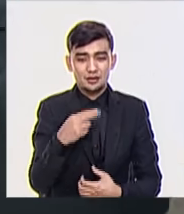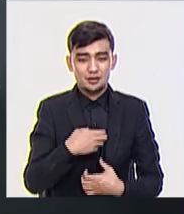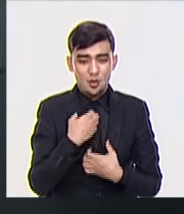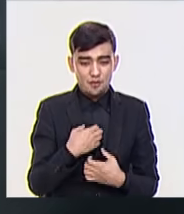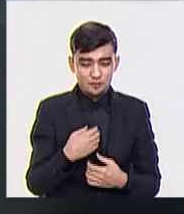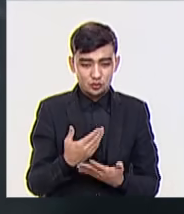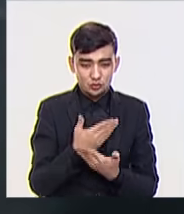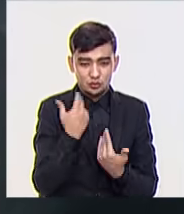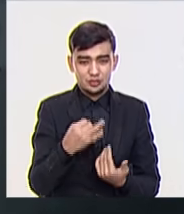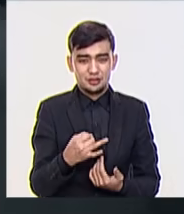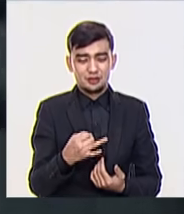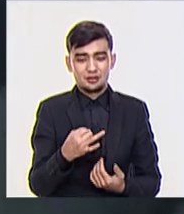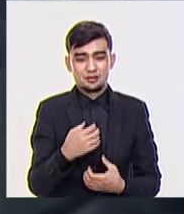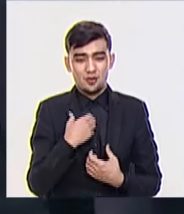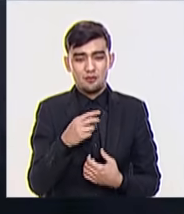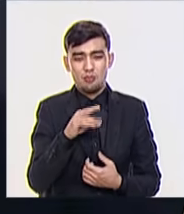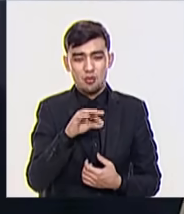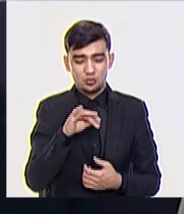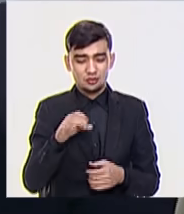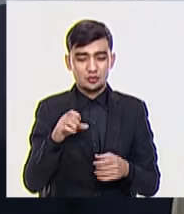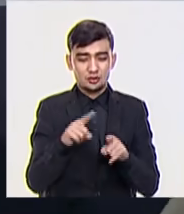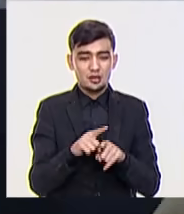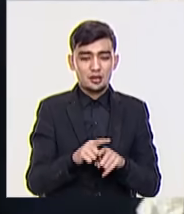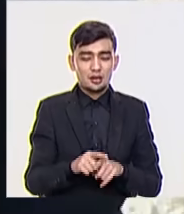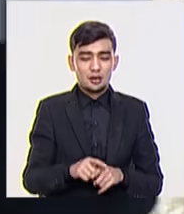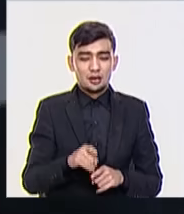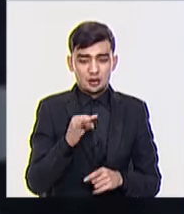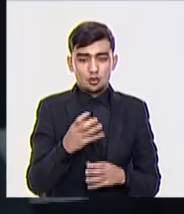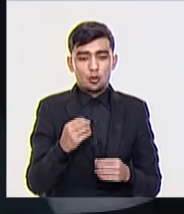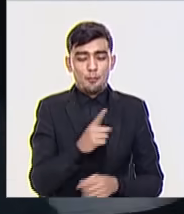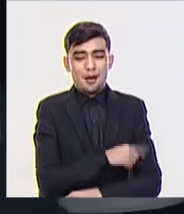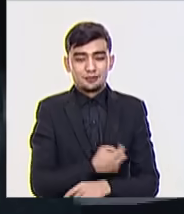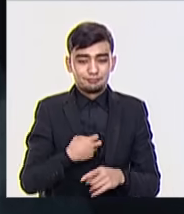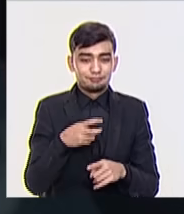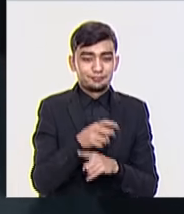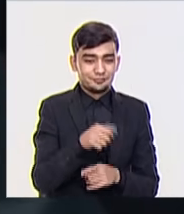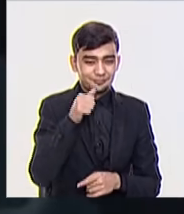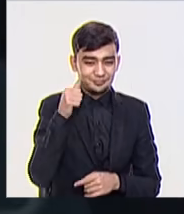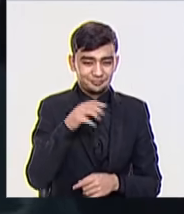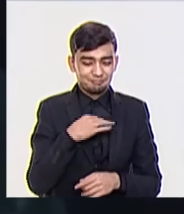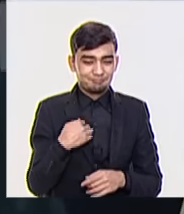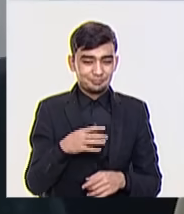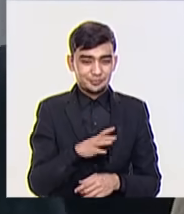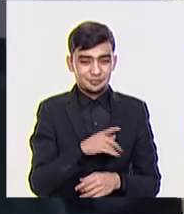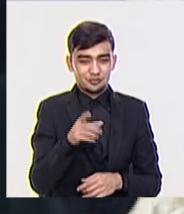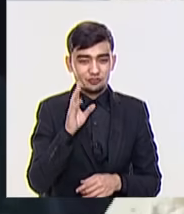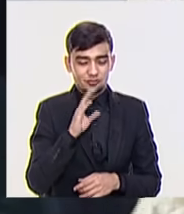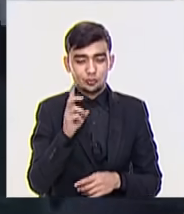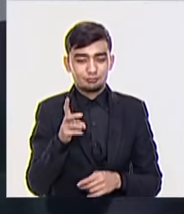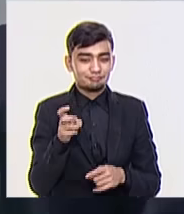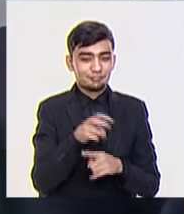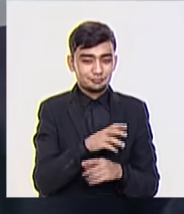жаңағы страховой полис төленіп жатқан жоқ. Енді больницаға барып қаралса, өткенде жаңағы кісі барып